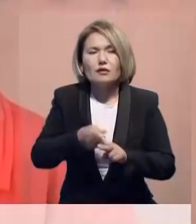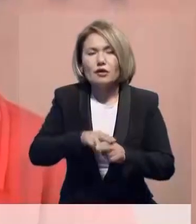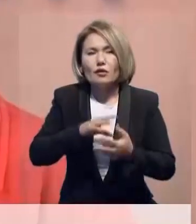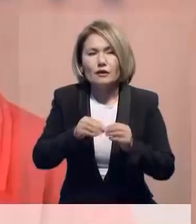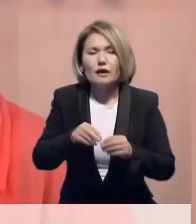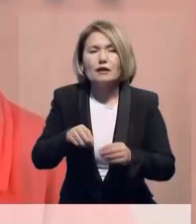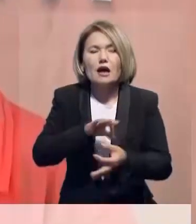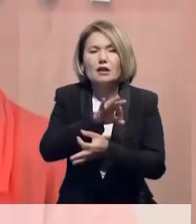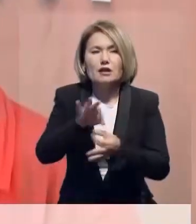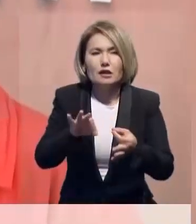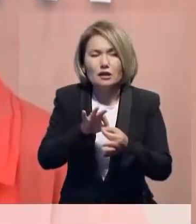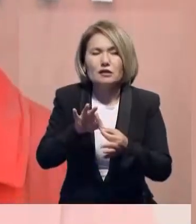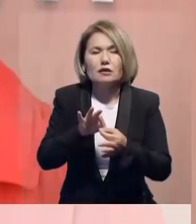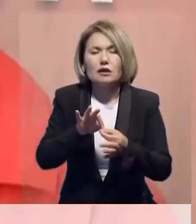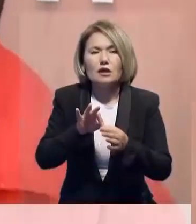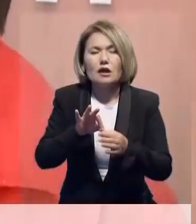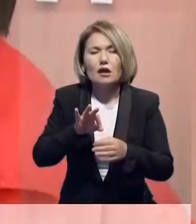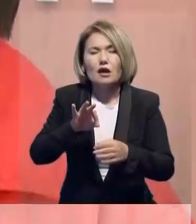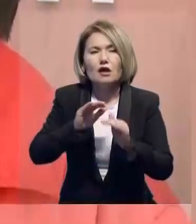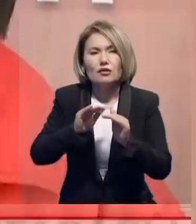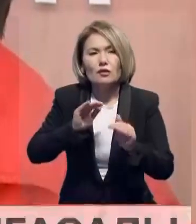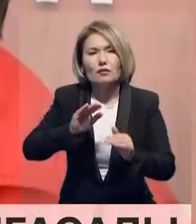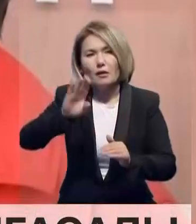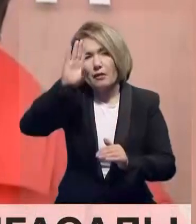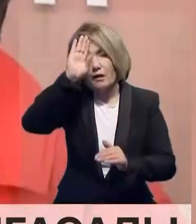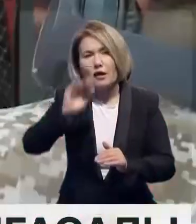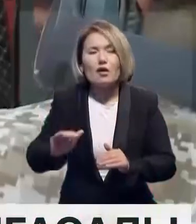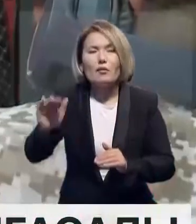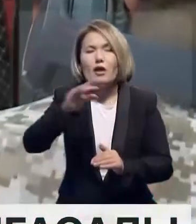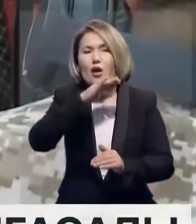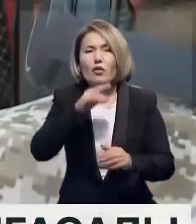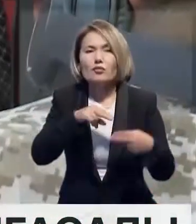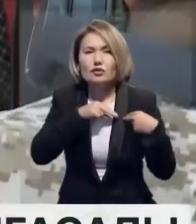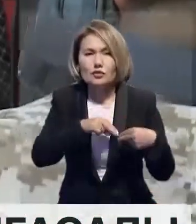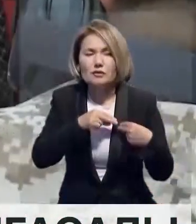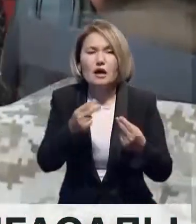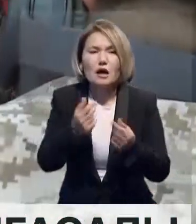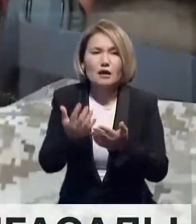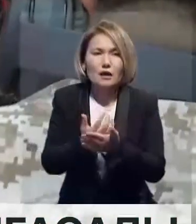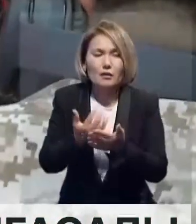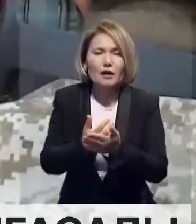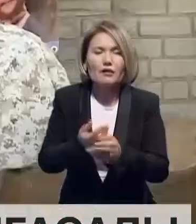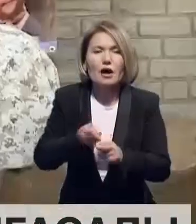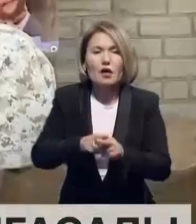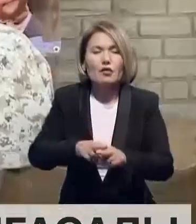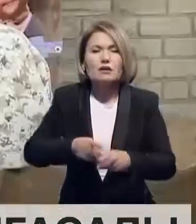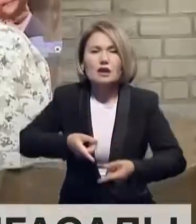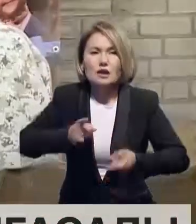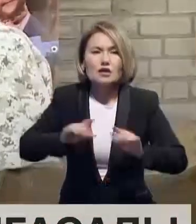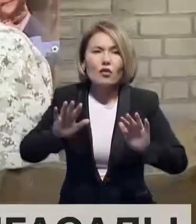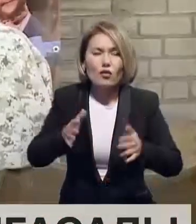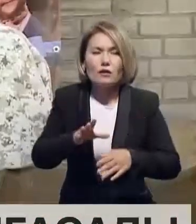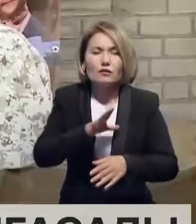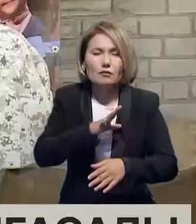және бұл бала көт андай жұмыс істейді, ақша табады. Бозторғай телехикаясы шынайы оқиғаға негізделген.